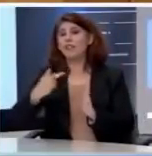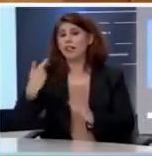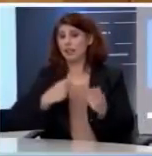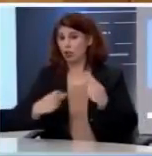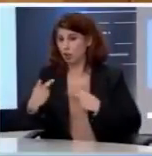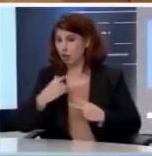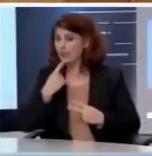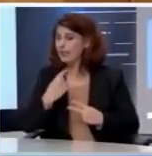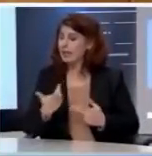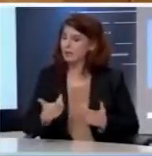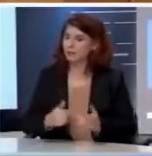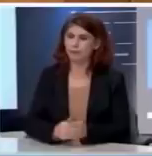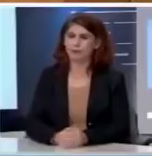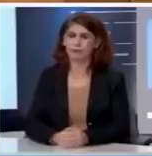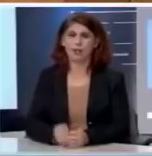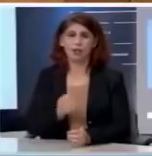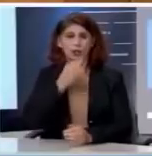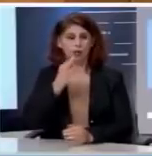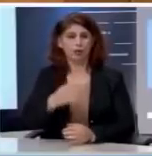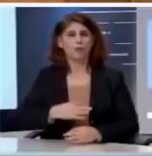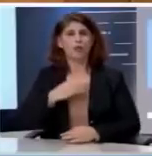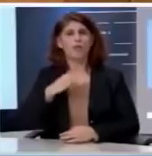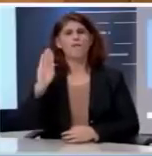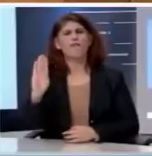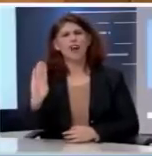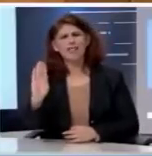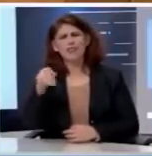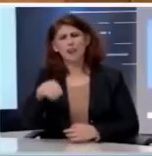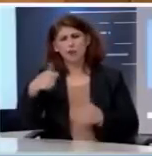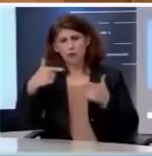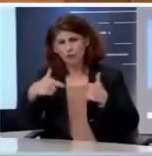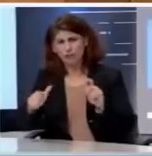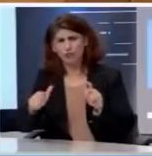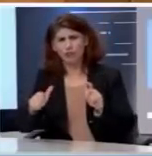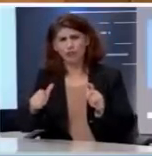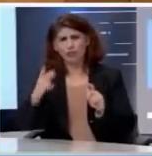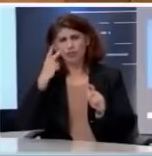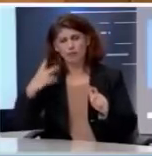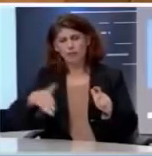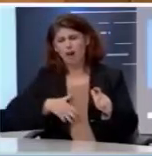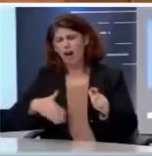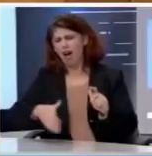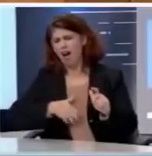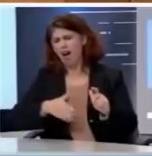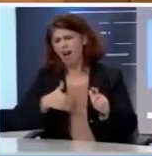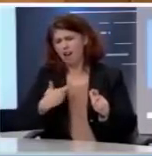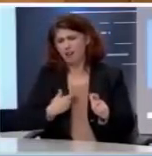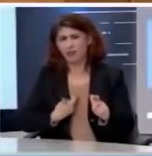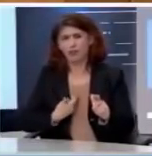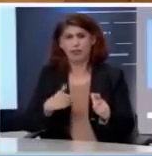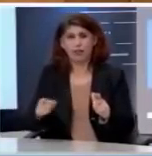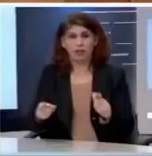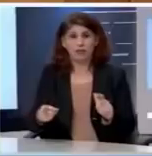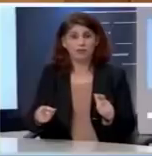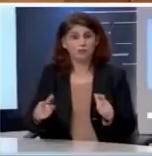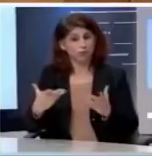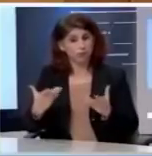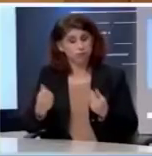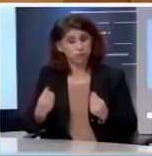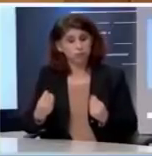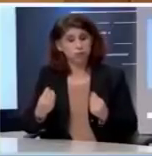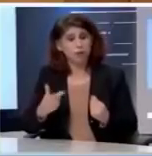κατηγορία? Το έχει πει ο κύριος Βαξεβάνης σε αυτό το βίντεο που είχε ανεβάσει. Το βλέπω και σπαρταράω στα γέλια. Με τρομερή